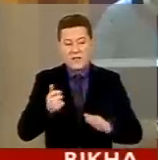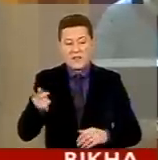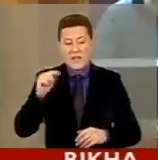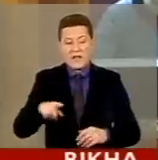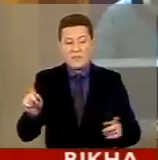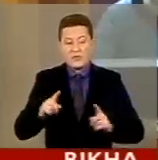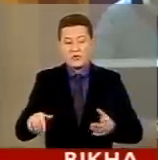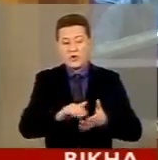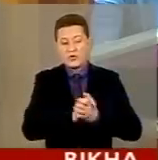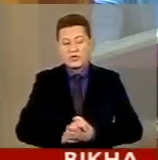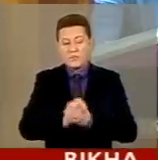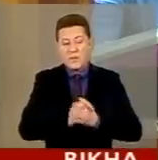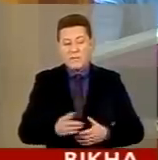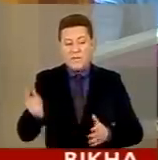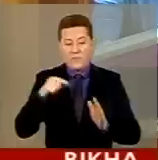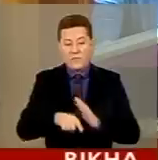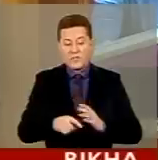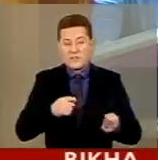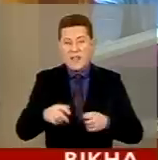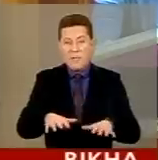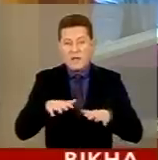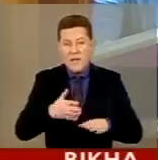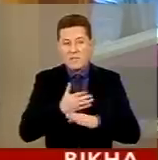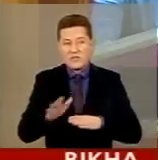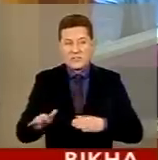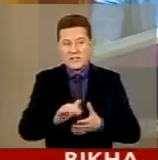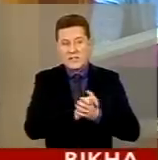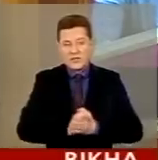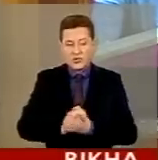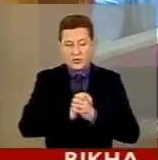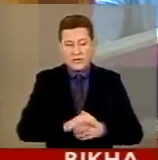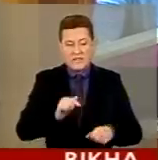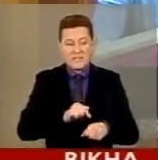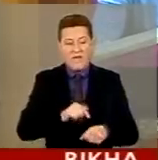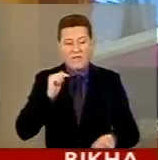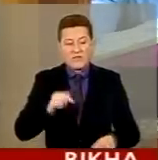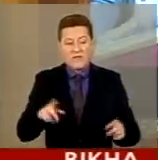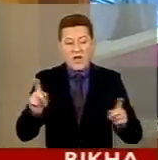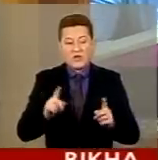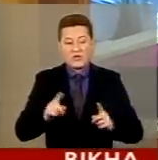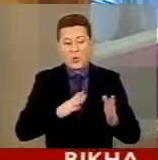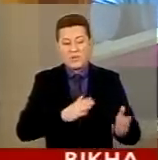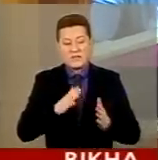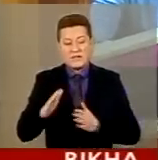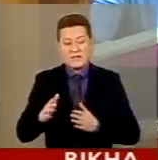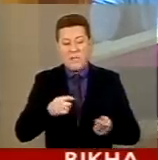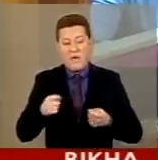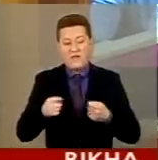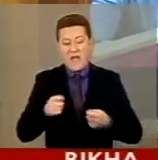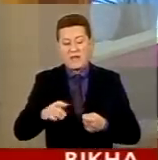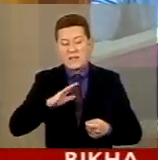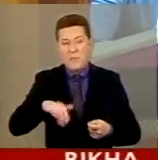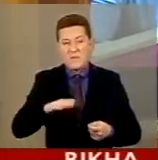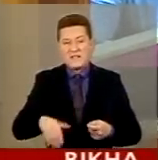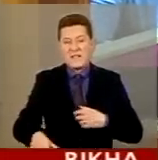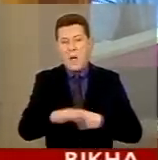що суспільство, в тому числі і парламент як частина суспільства, відчуває, що система владна вже після